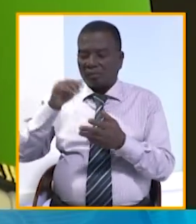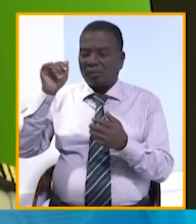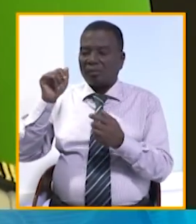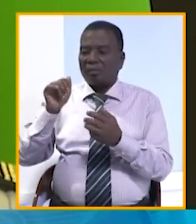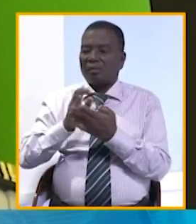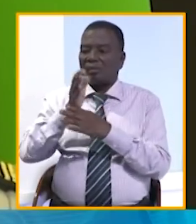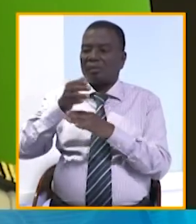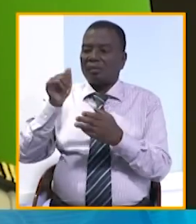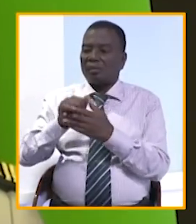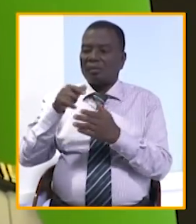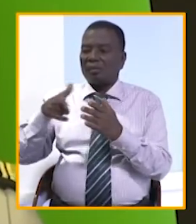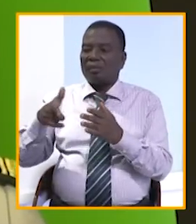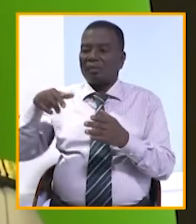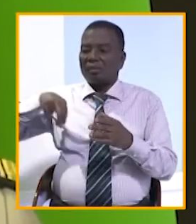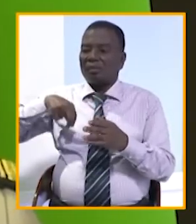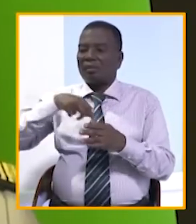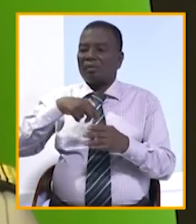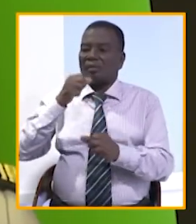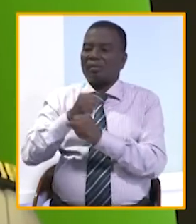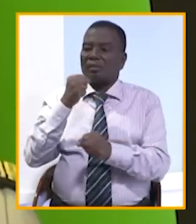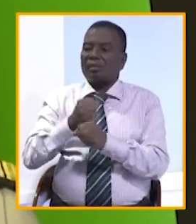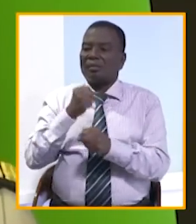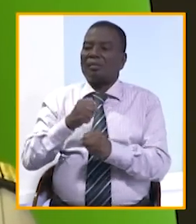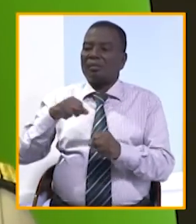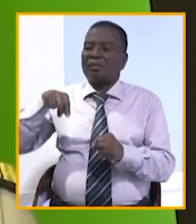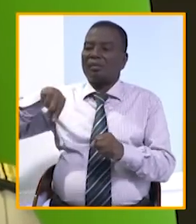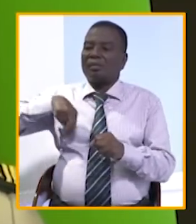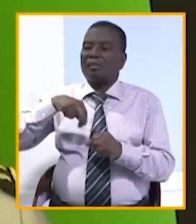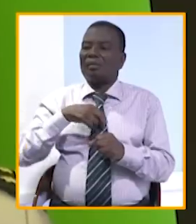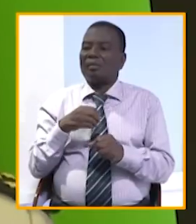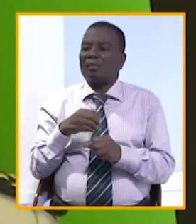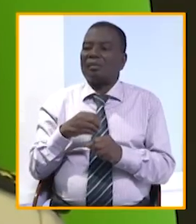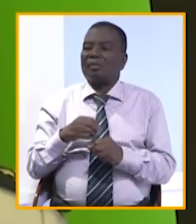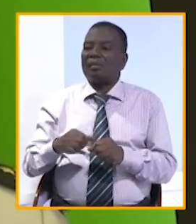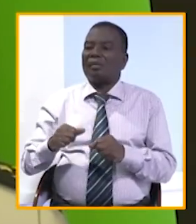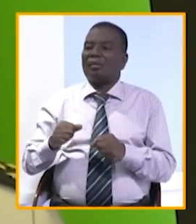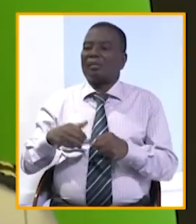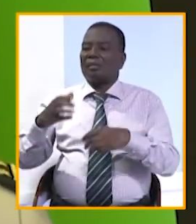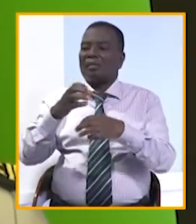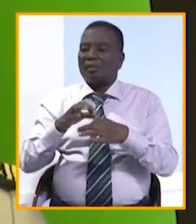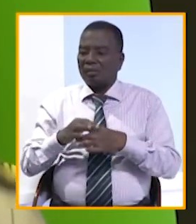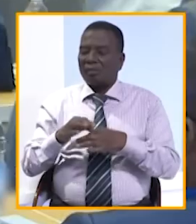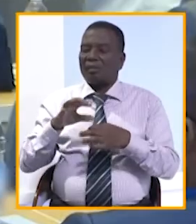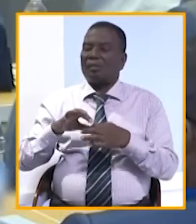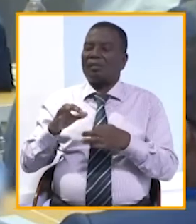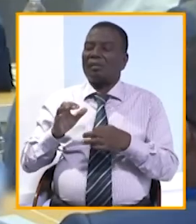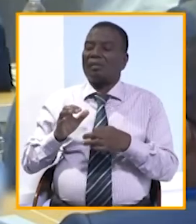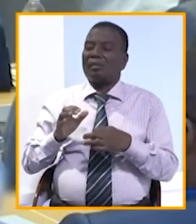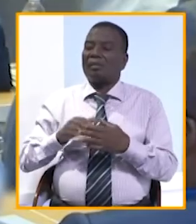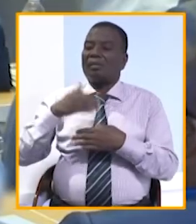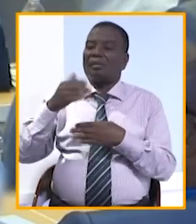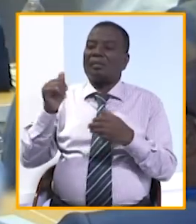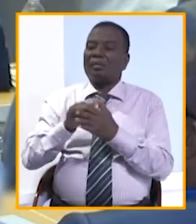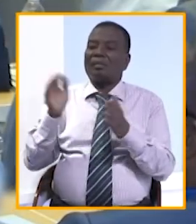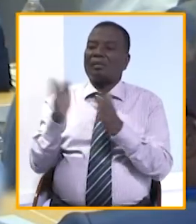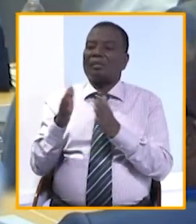ces instances-là que nous allons travailler, que nous allons être en proximité avec nos communautés. Après cette